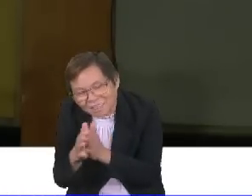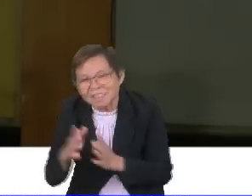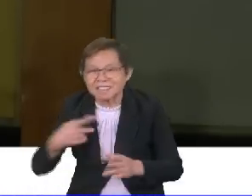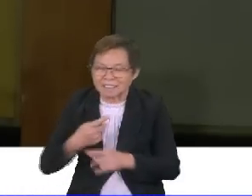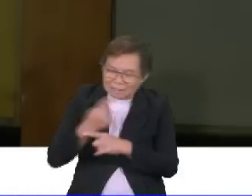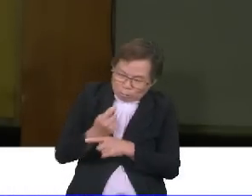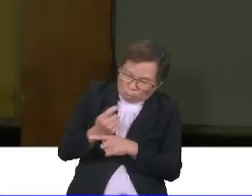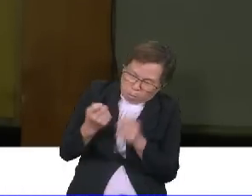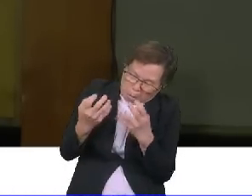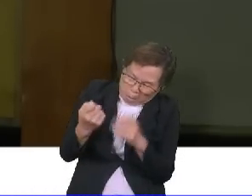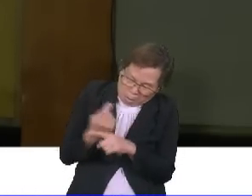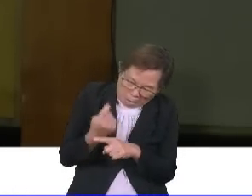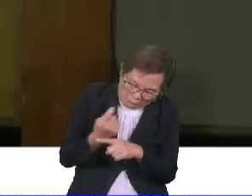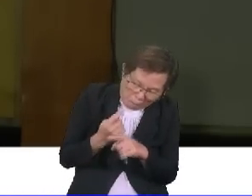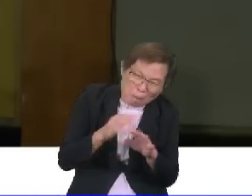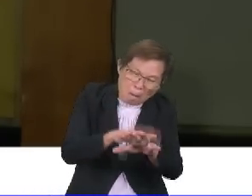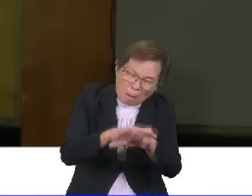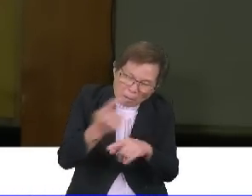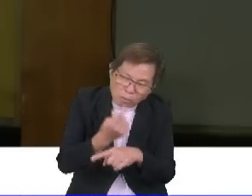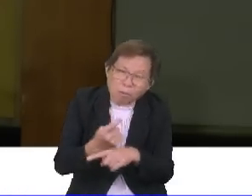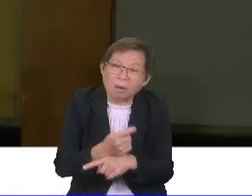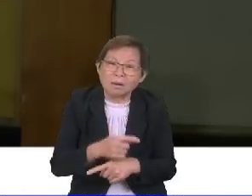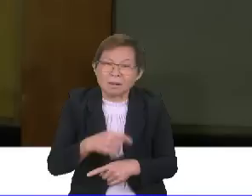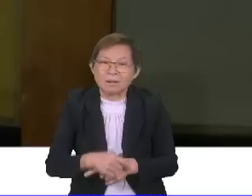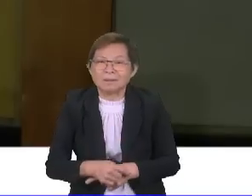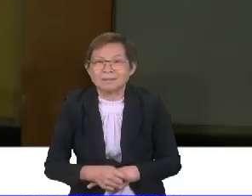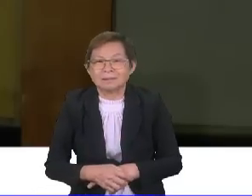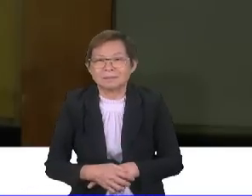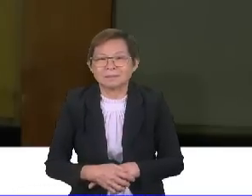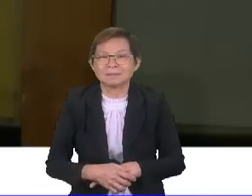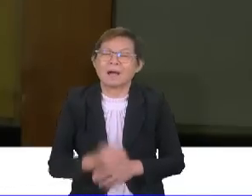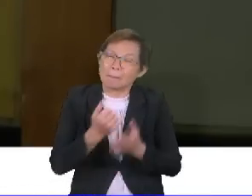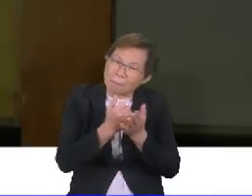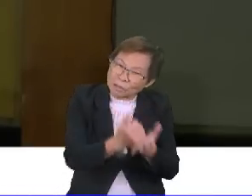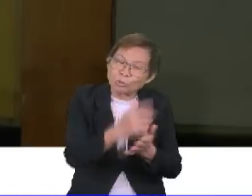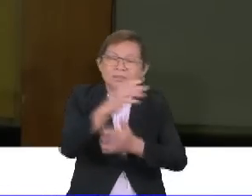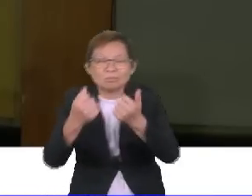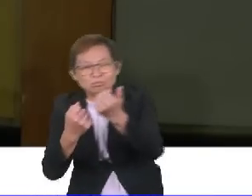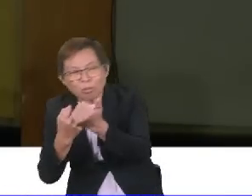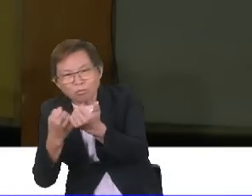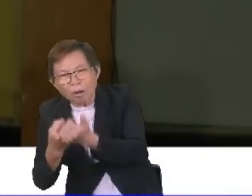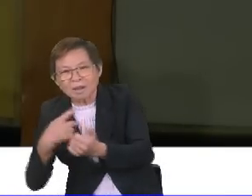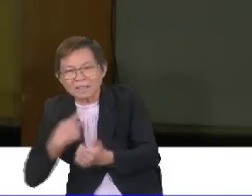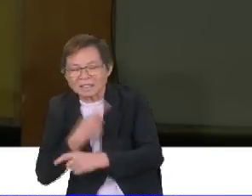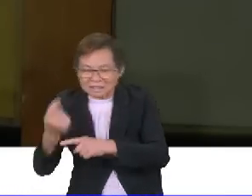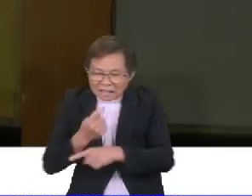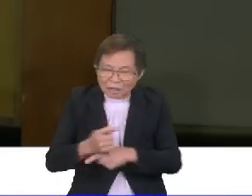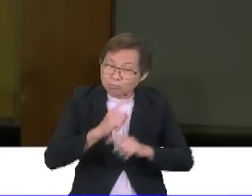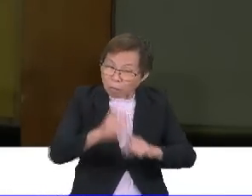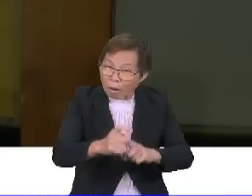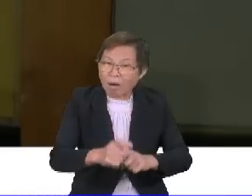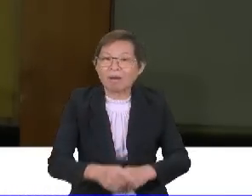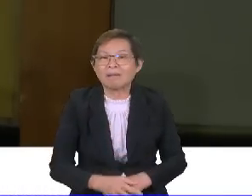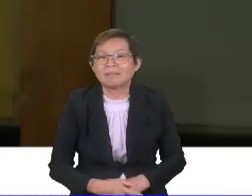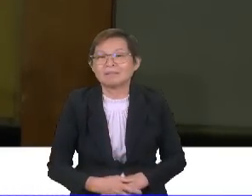tapi Ya ini adalah yang betina dengan bantuan dan sekongan yang kita latihan nah dibagi dia